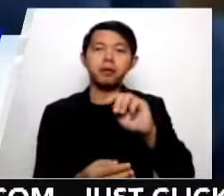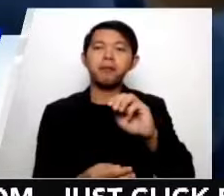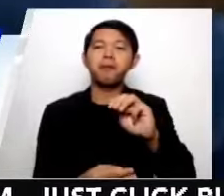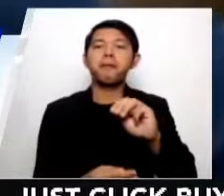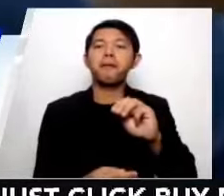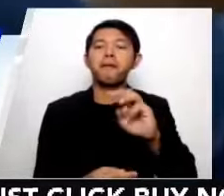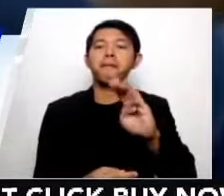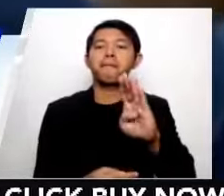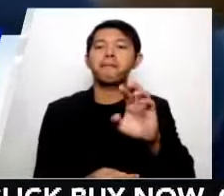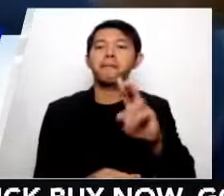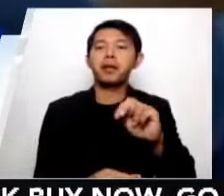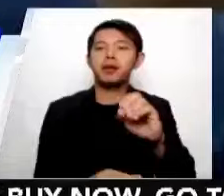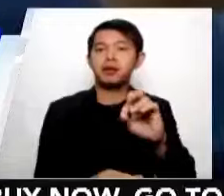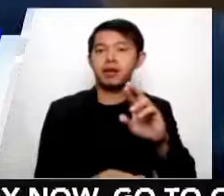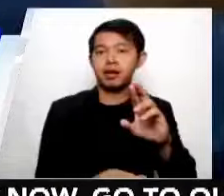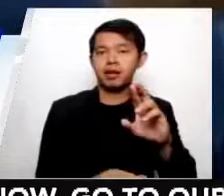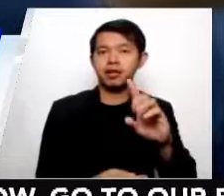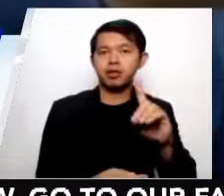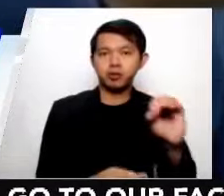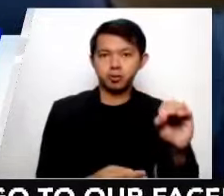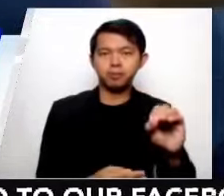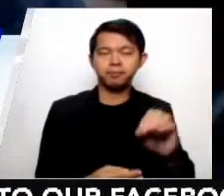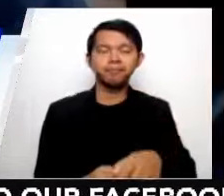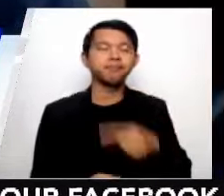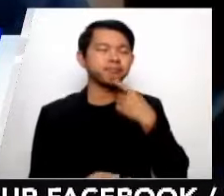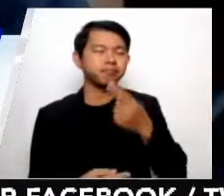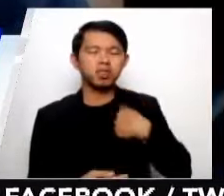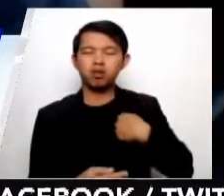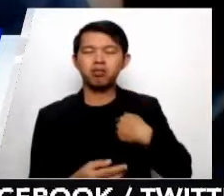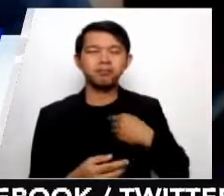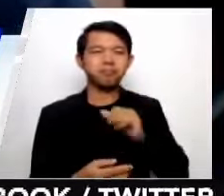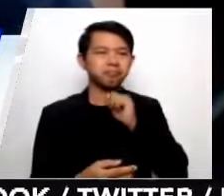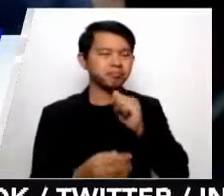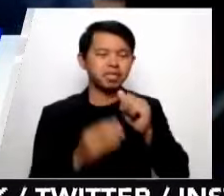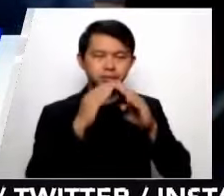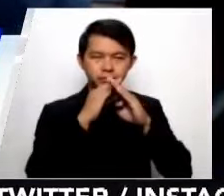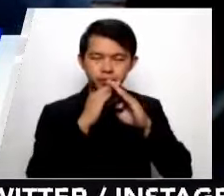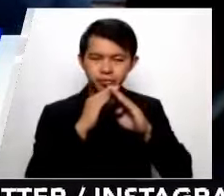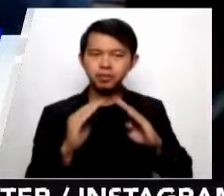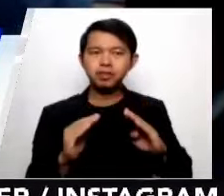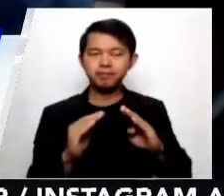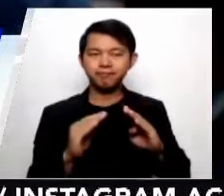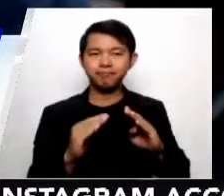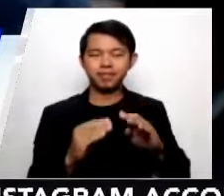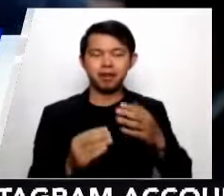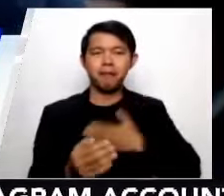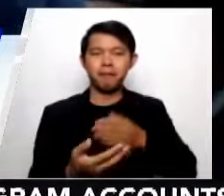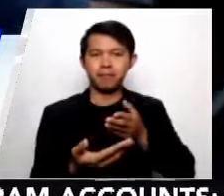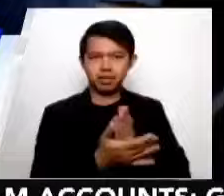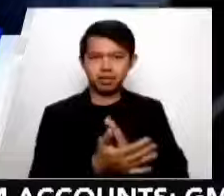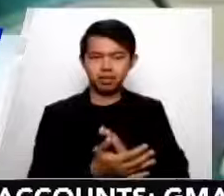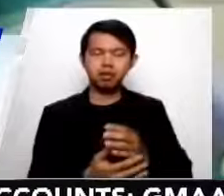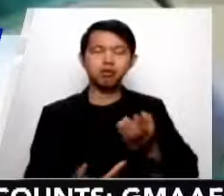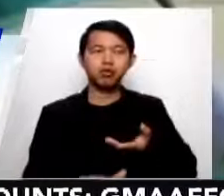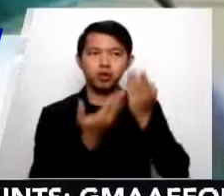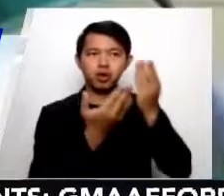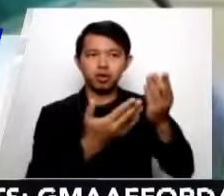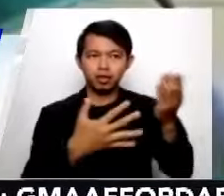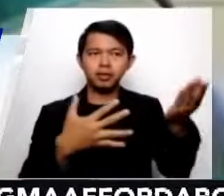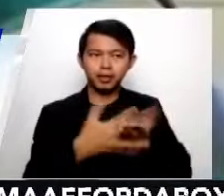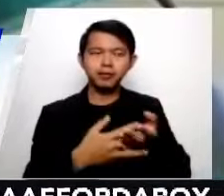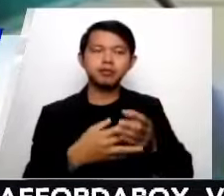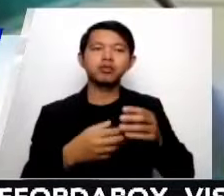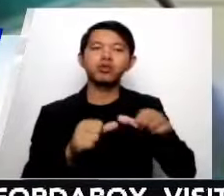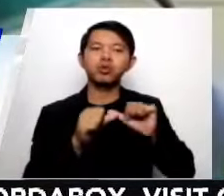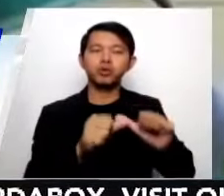to invoke my right against self-incrimination. Under trial na po yung sinampa naming kaso laban sa kanila. Kinastigo sila